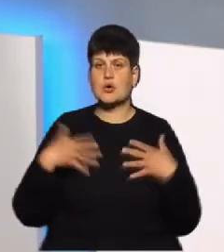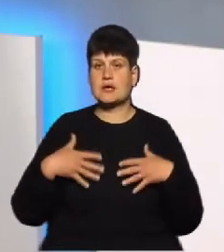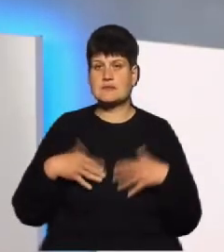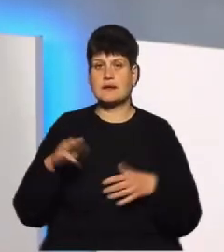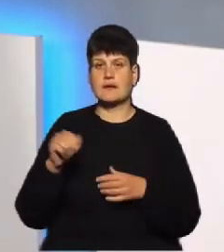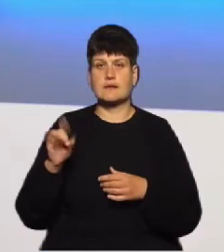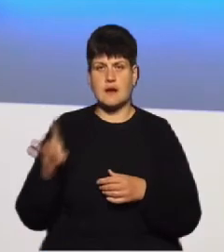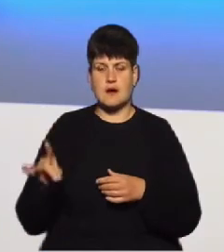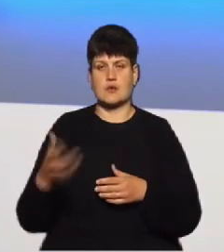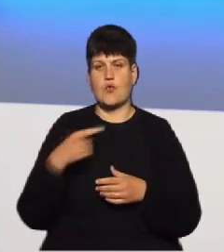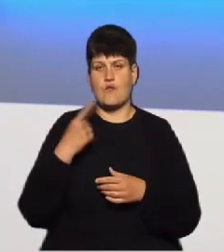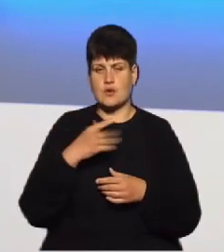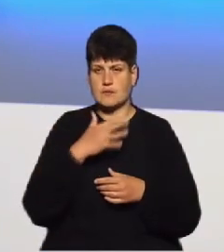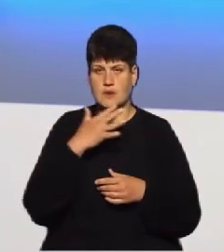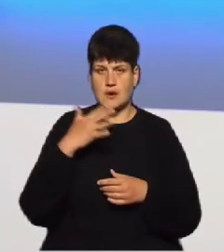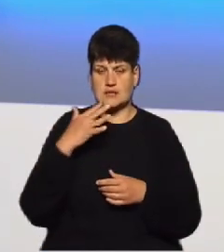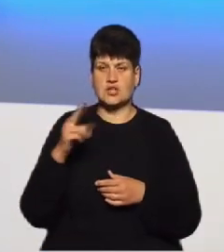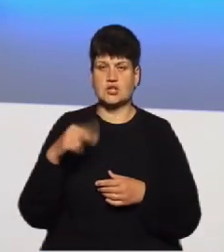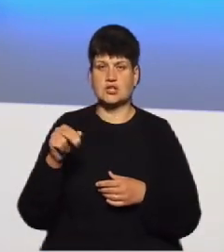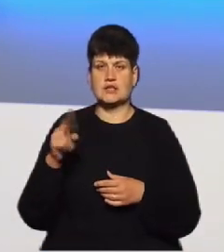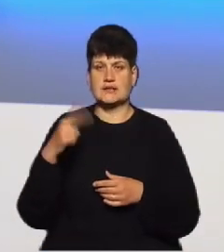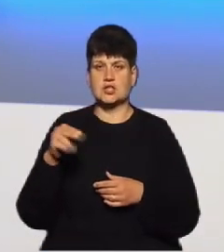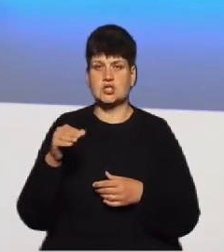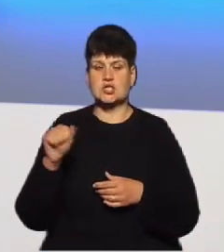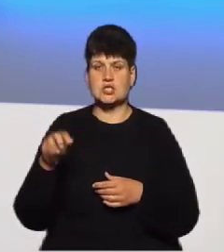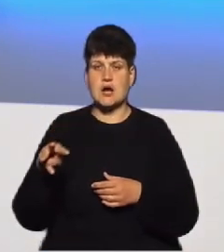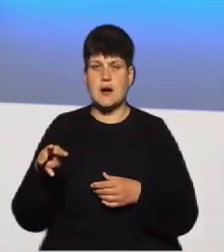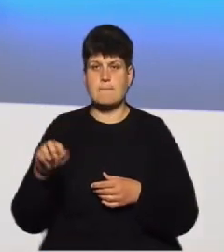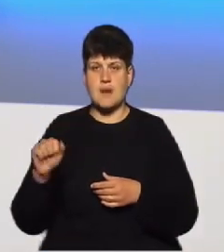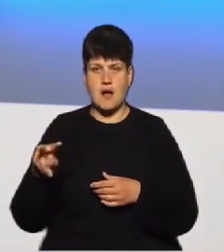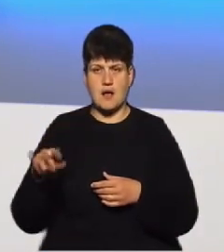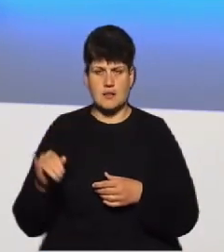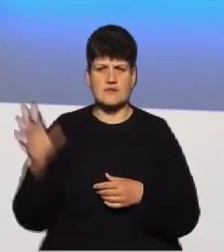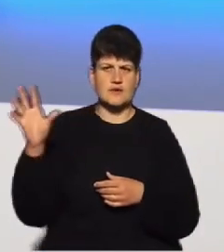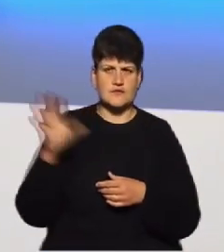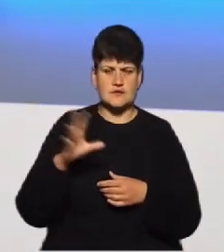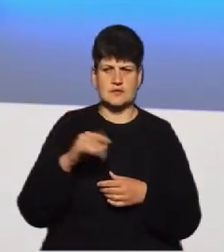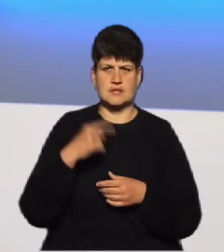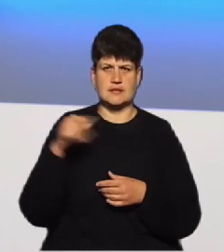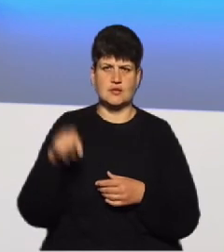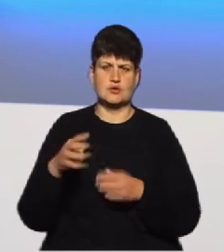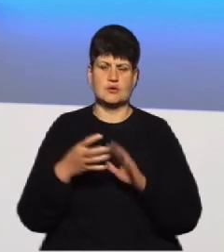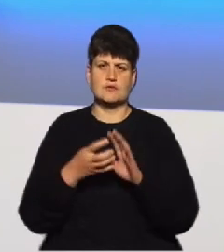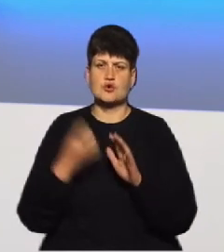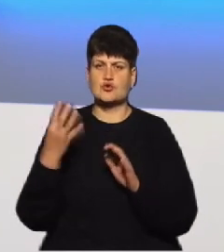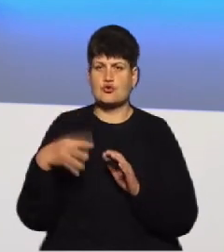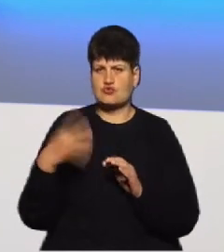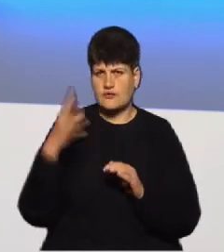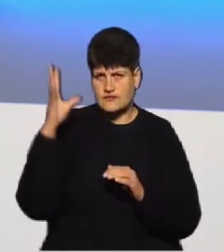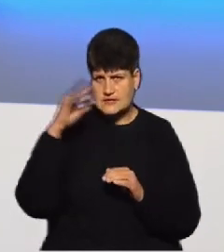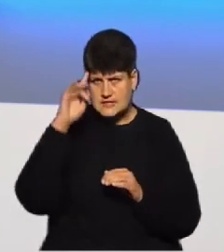Джамала 1944 пісня, і ну, вже про це всі знають. От можливо, якось так теж треба працювати з цією темою і на міжнародному